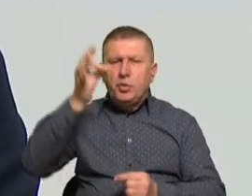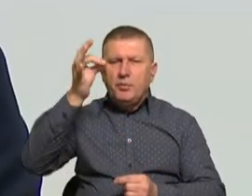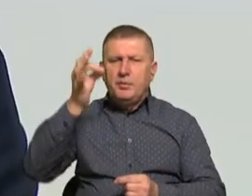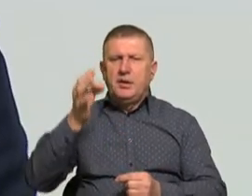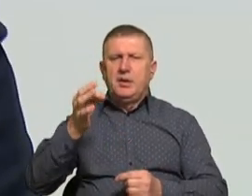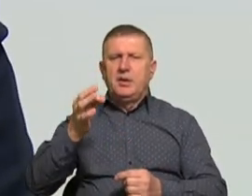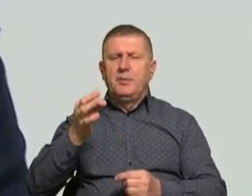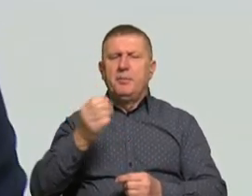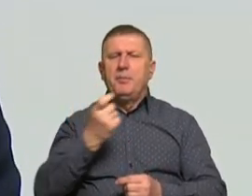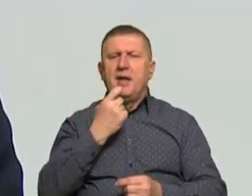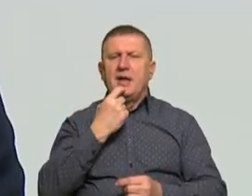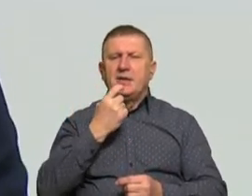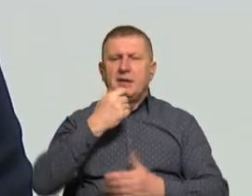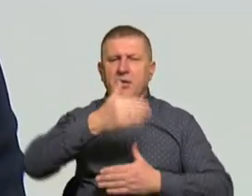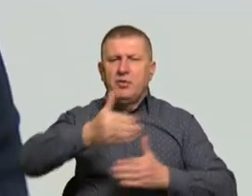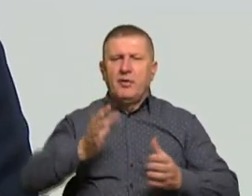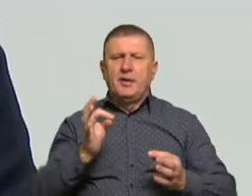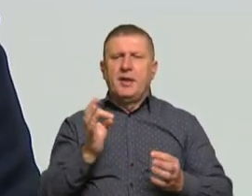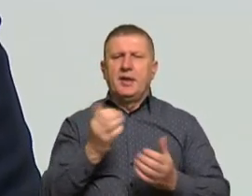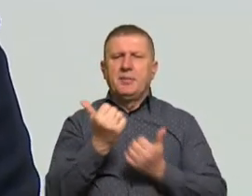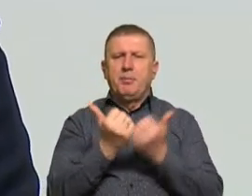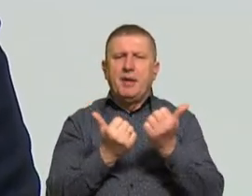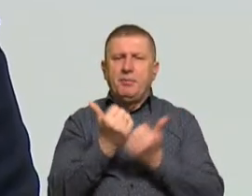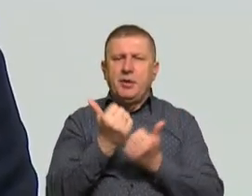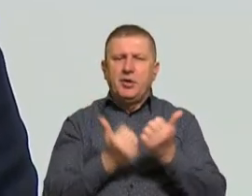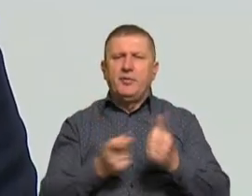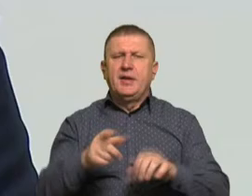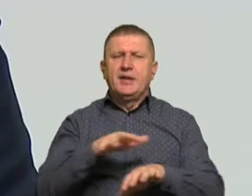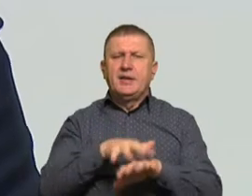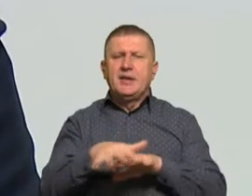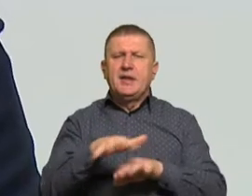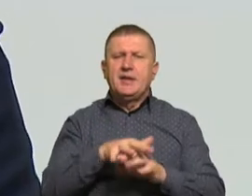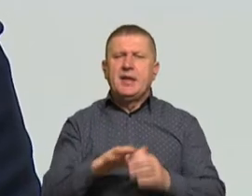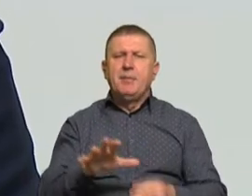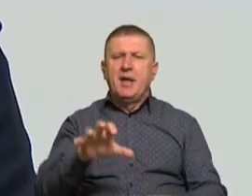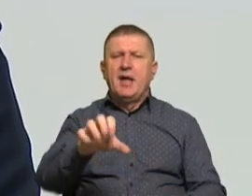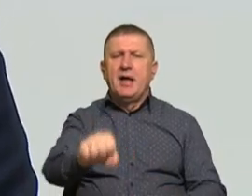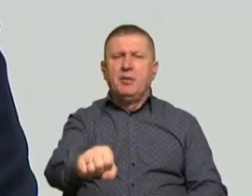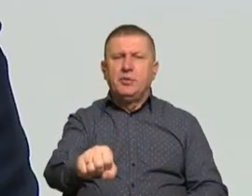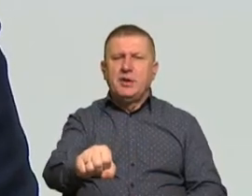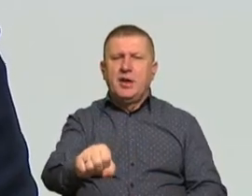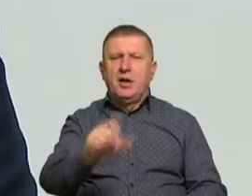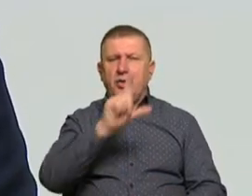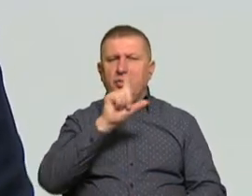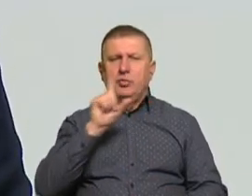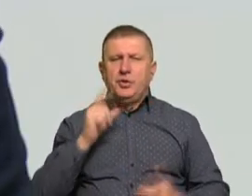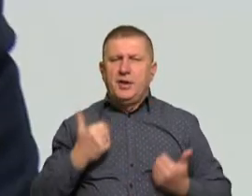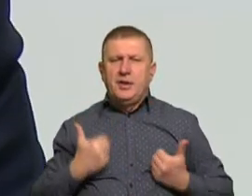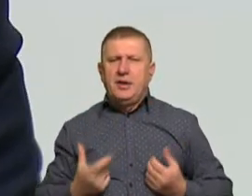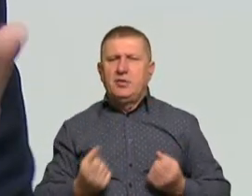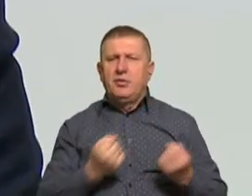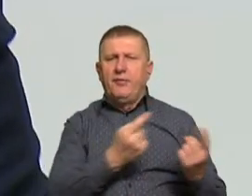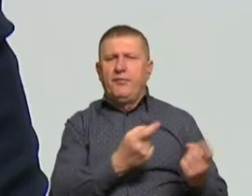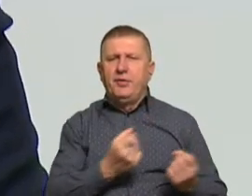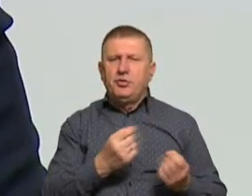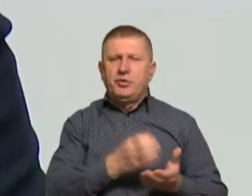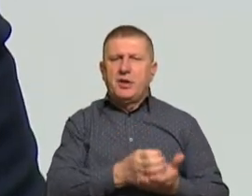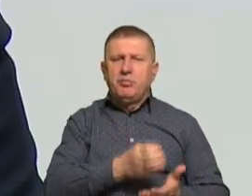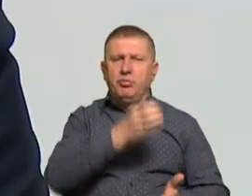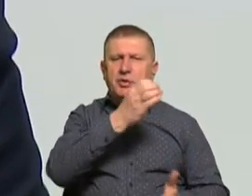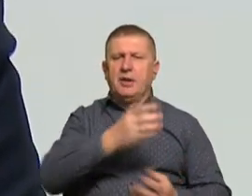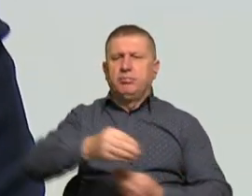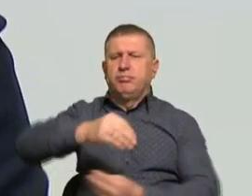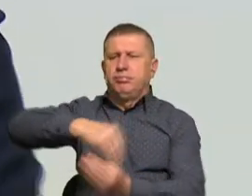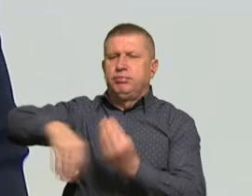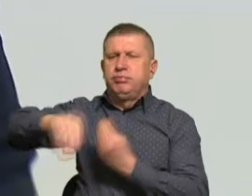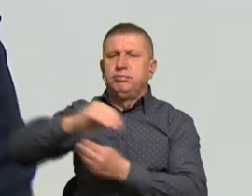tam plastikowe, już są papierowe, a teraz wchodzi ten system kaucyjny, już to się da wyczuć, bo my praktycznie butelki wszystkie